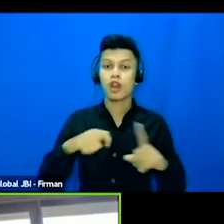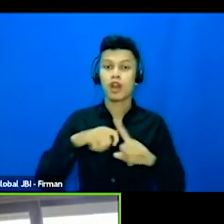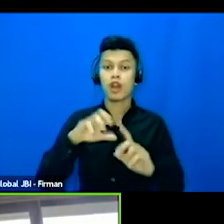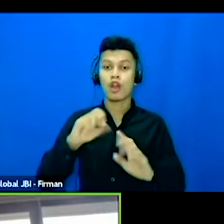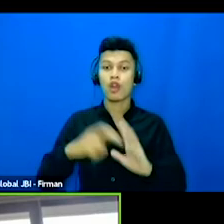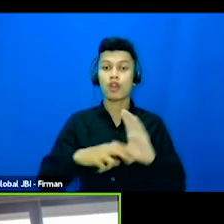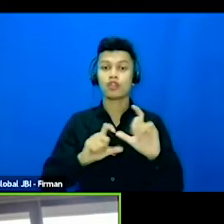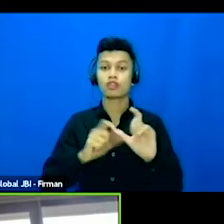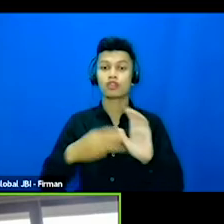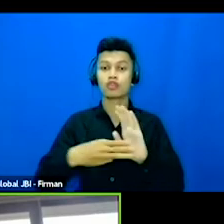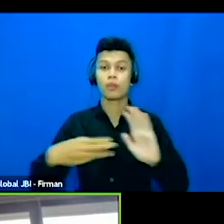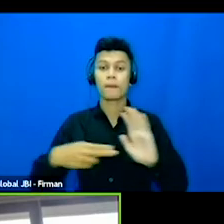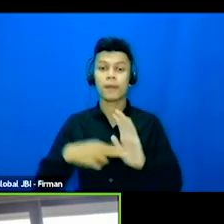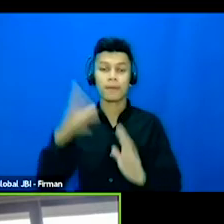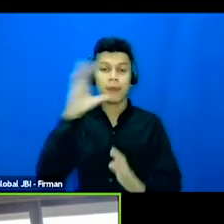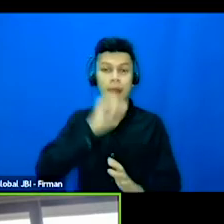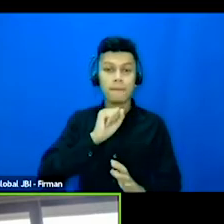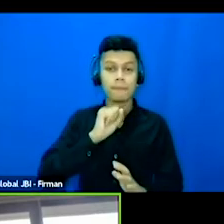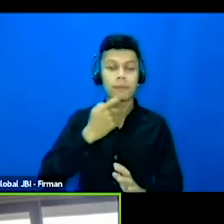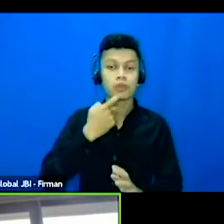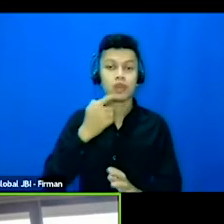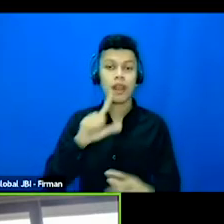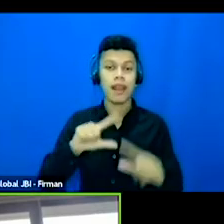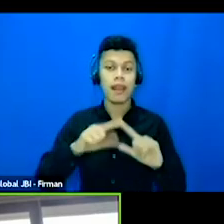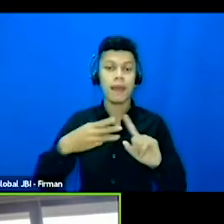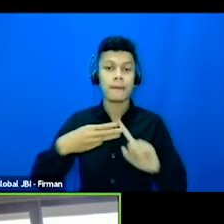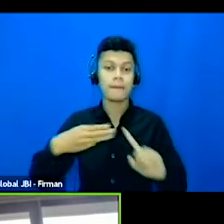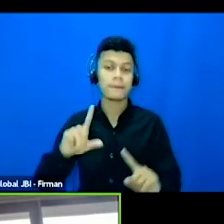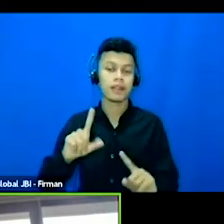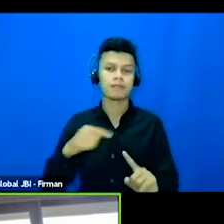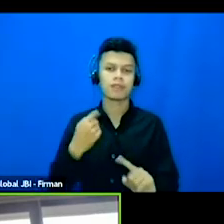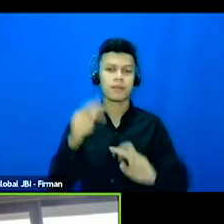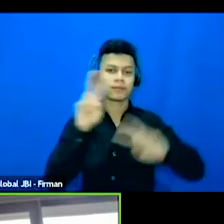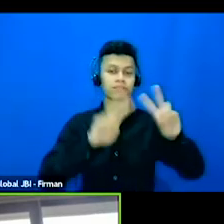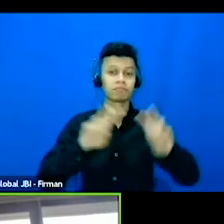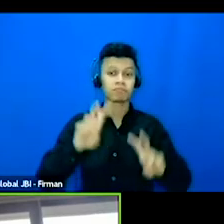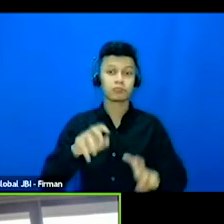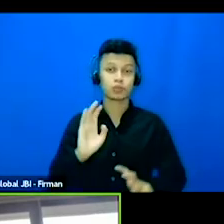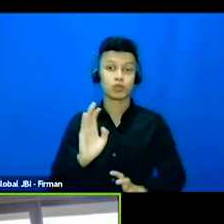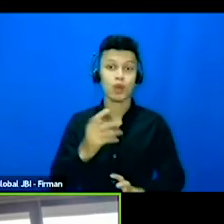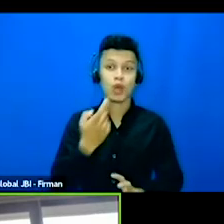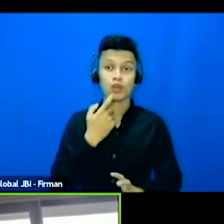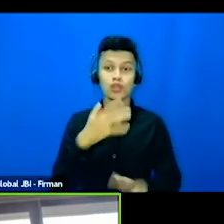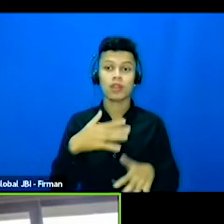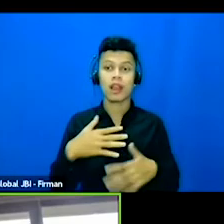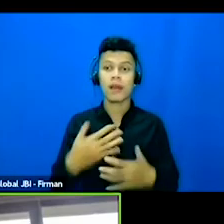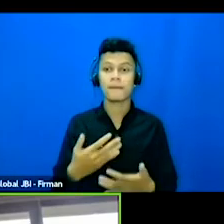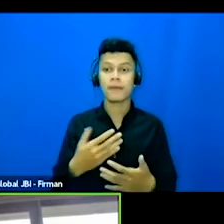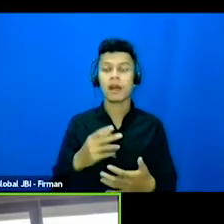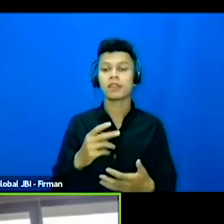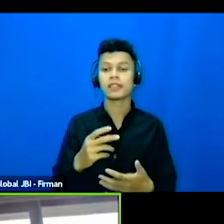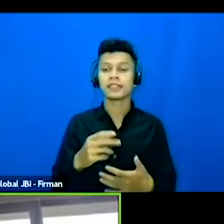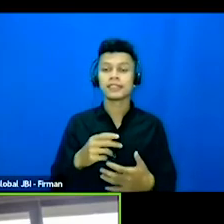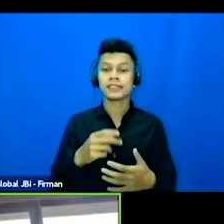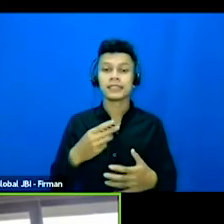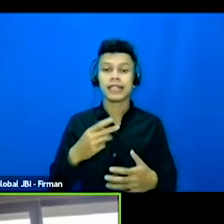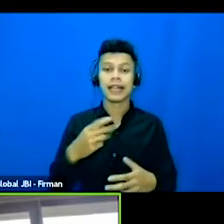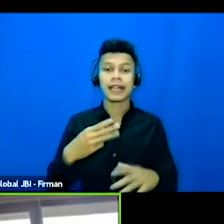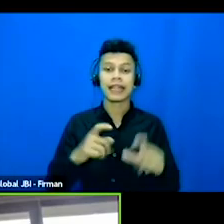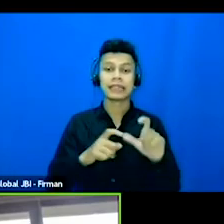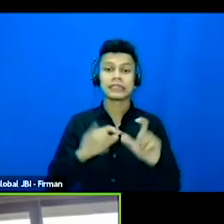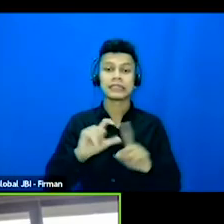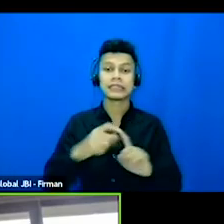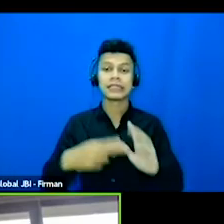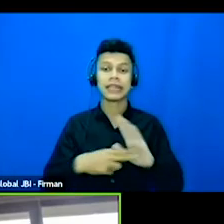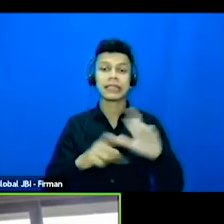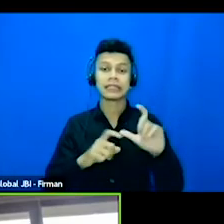memahami terkait dengan label gitu ya kami sudah melakukan studi terkait dengan residensial NY survei ini kalau